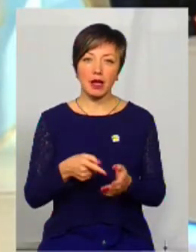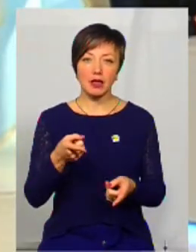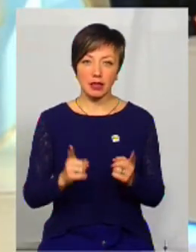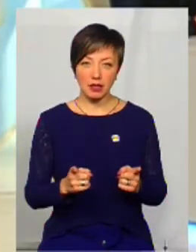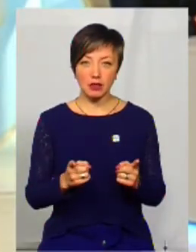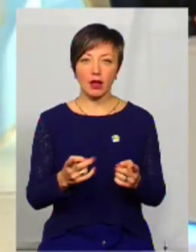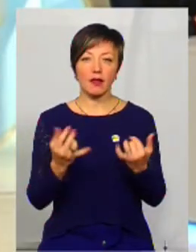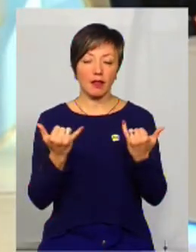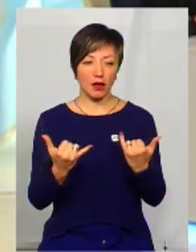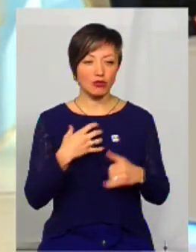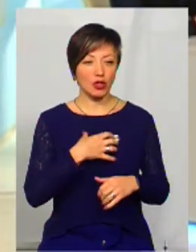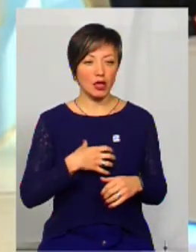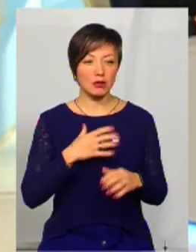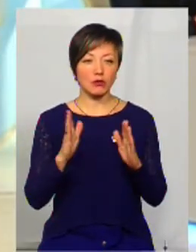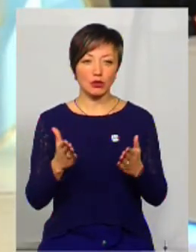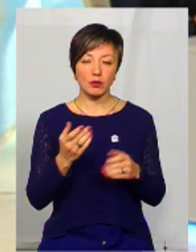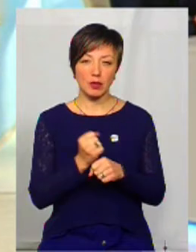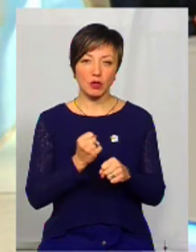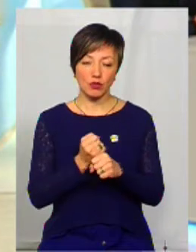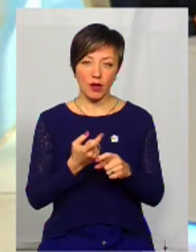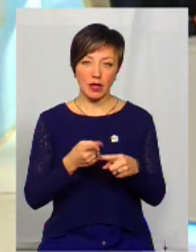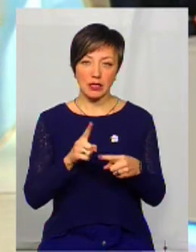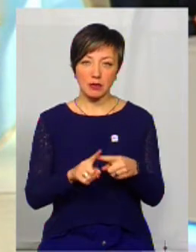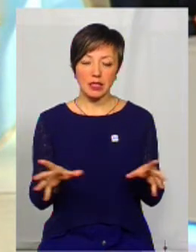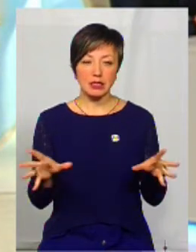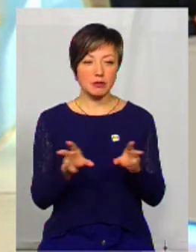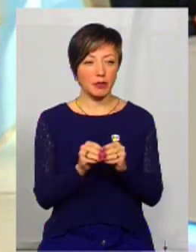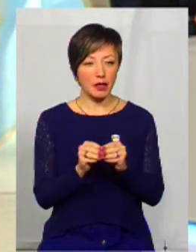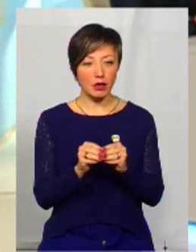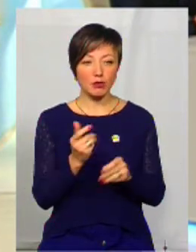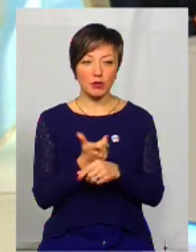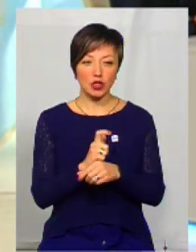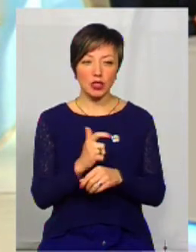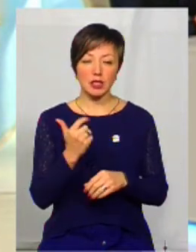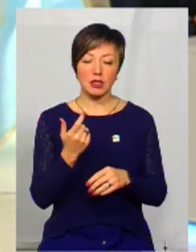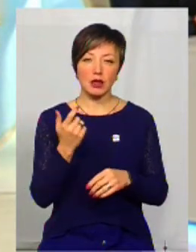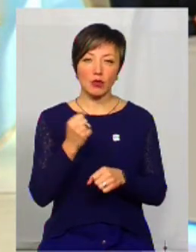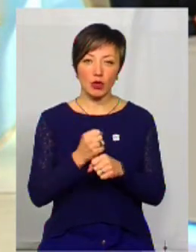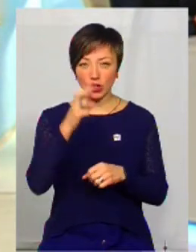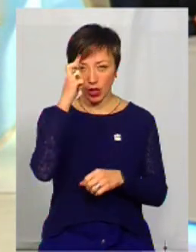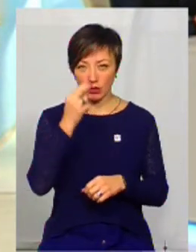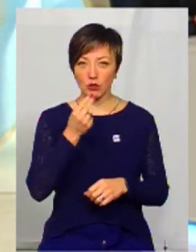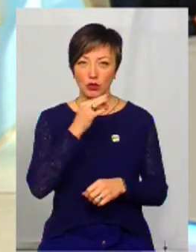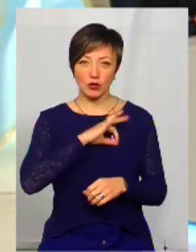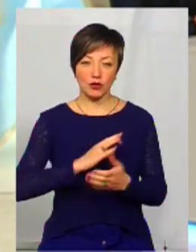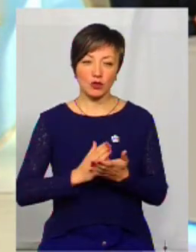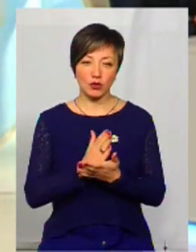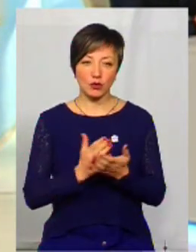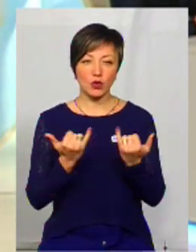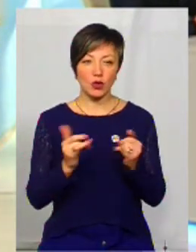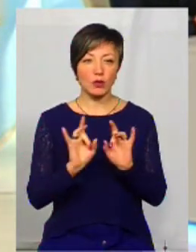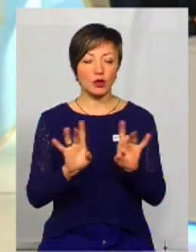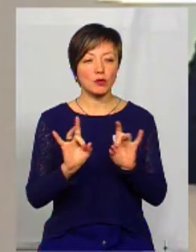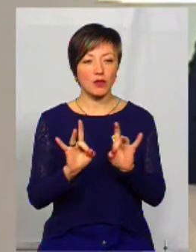дійсно на часі і будемо над цим працювати спільно, але більше це робота Держпродспоживслужби, де сьогодні